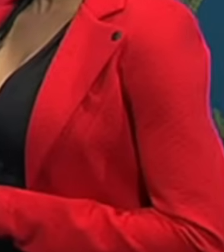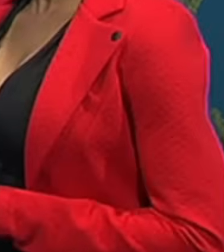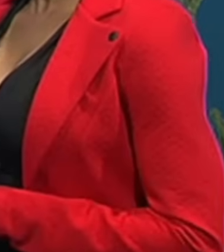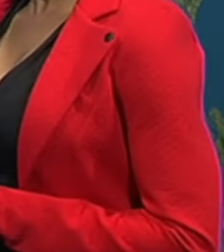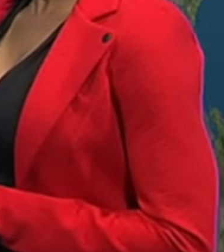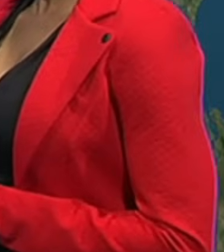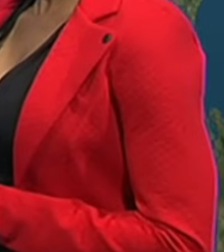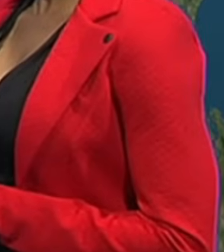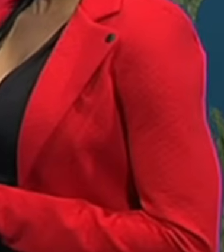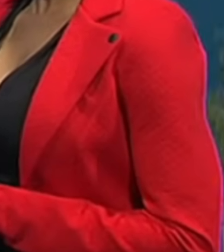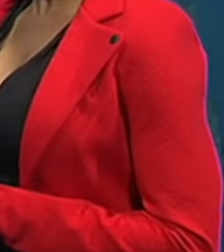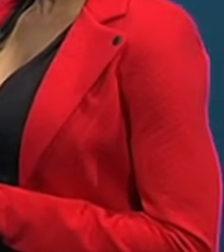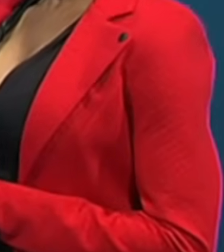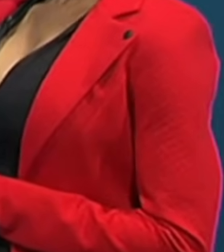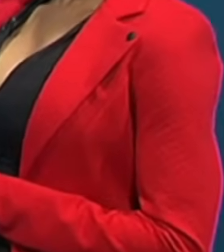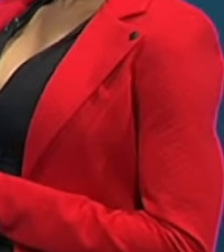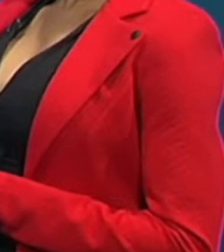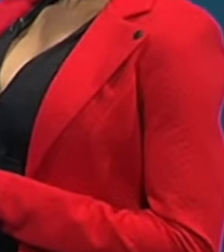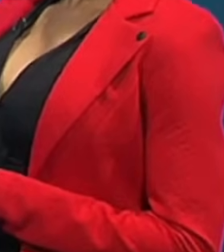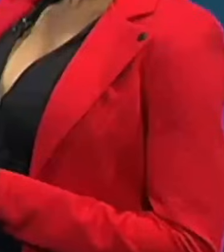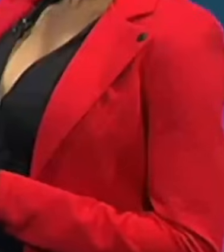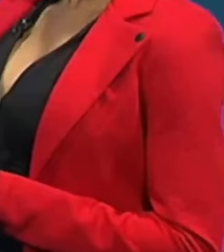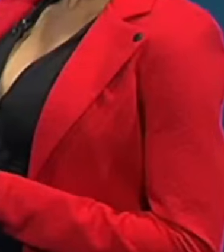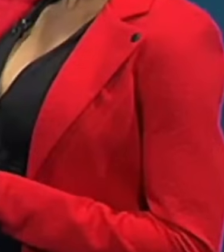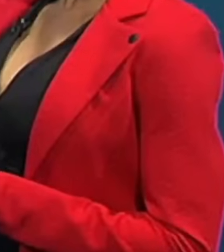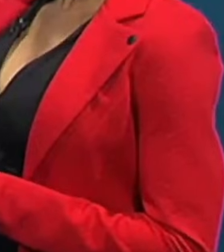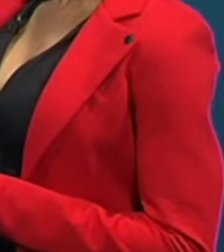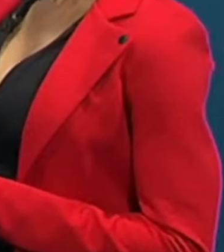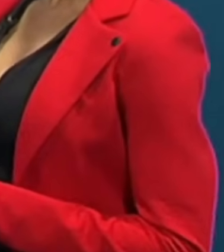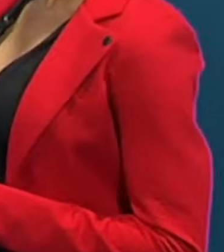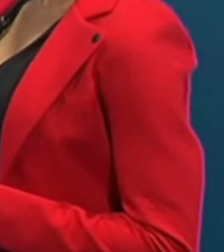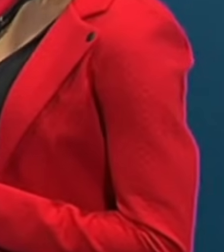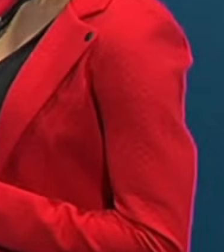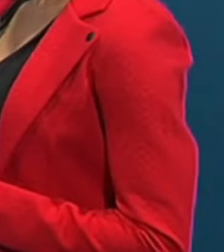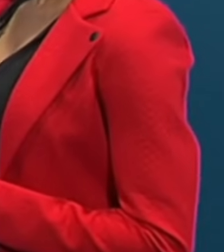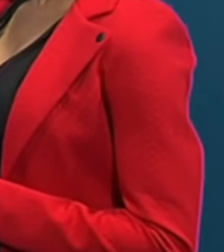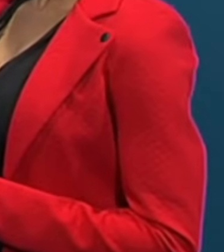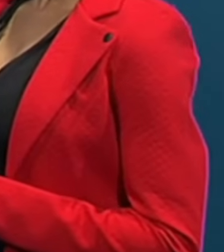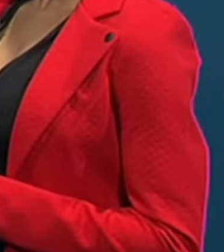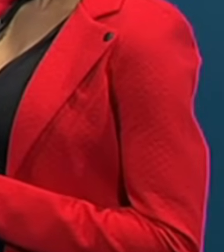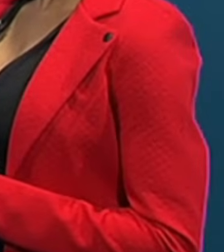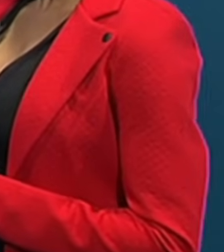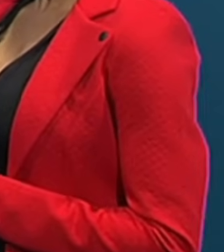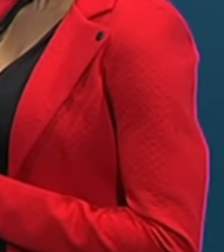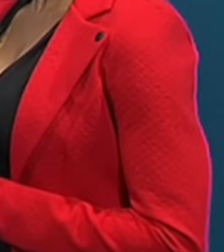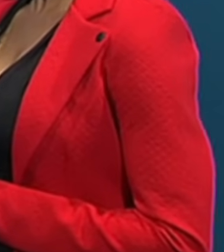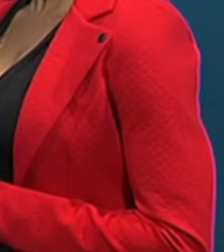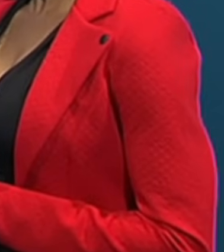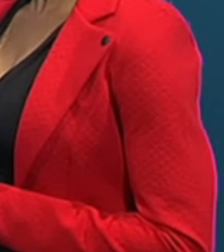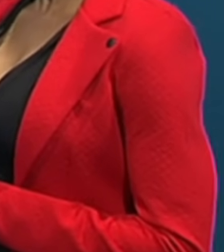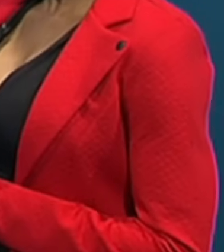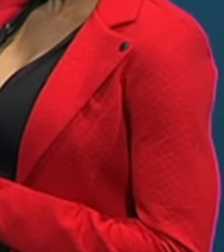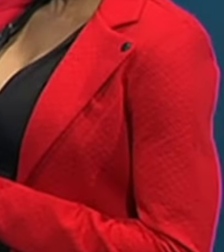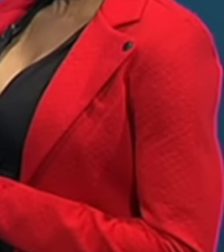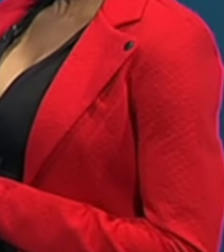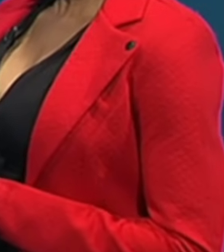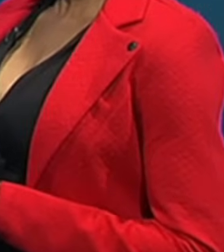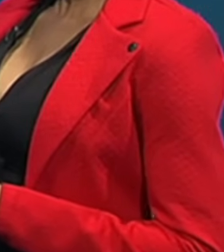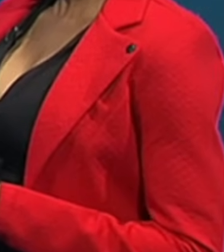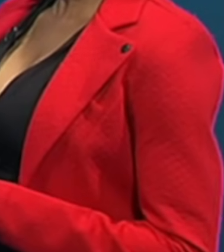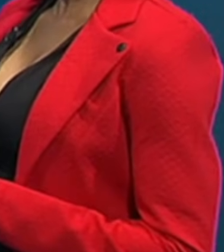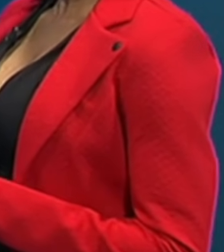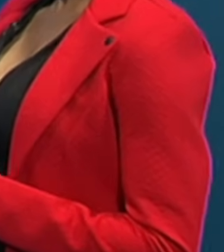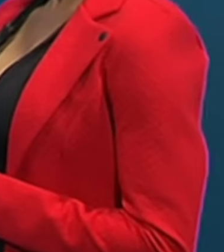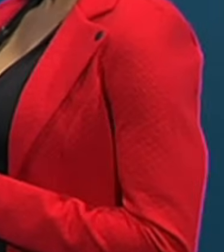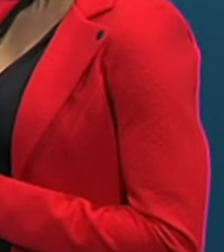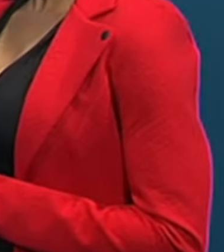di le 25 lebela province ya KwaZulu-Natal le temo province Pietermaritzburg ke re gata di le 17 go a go di le